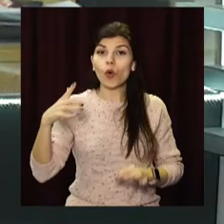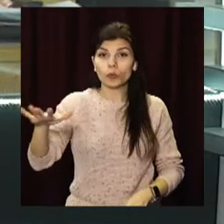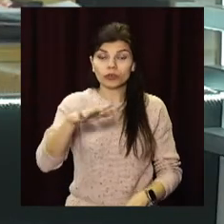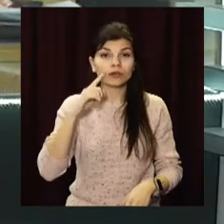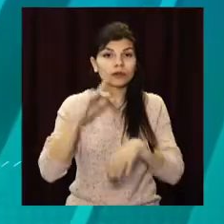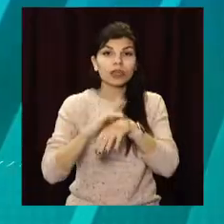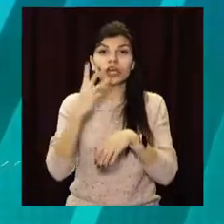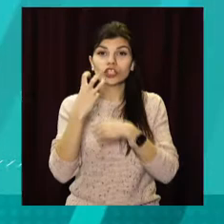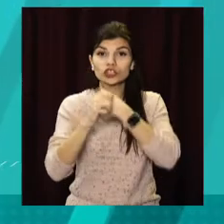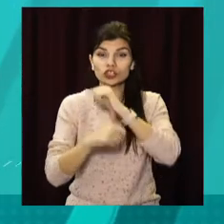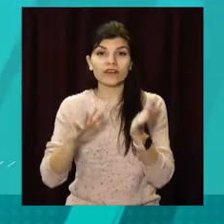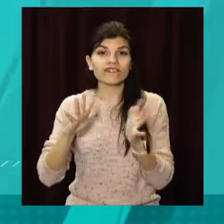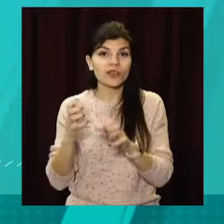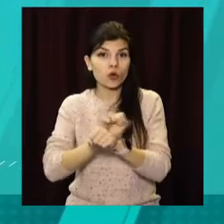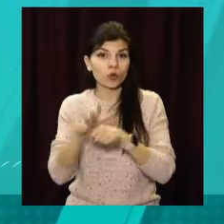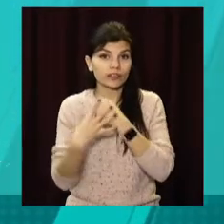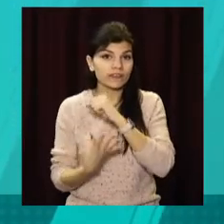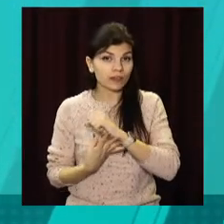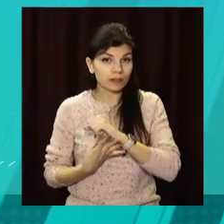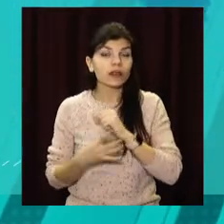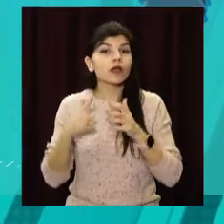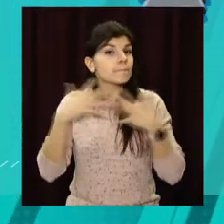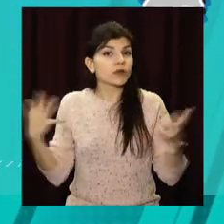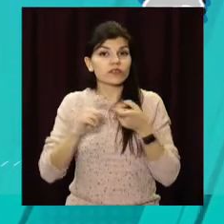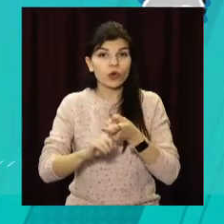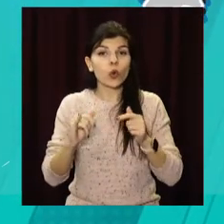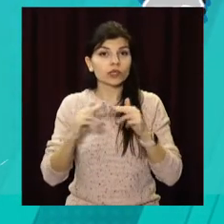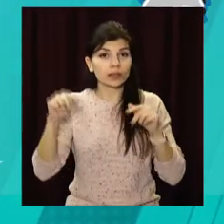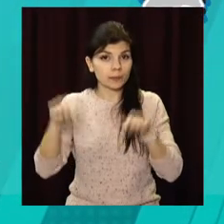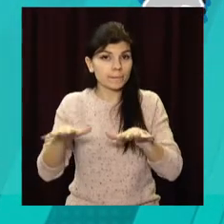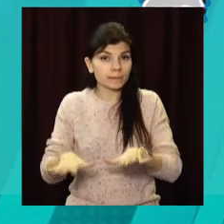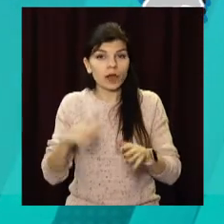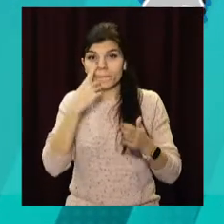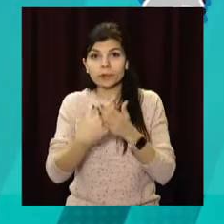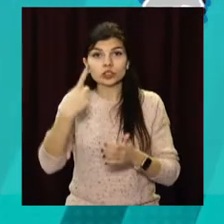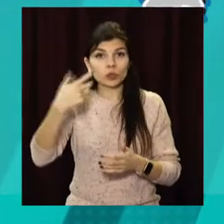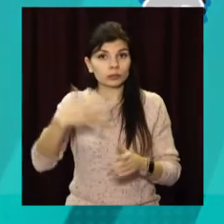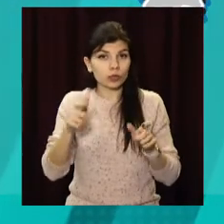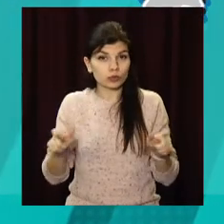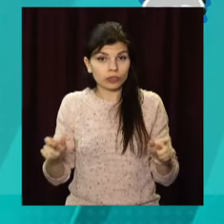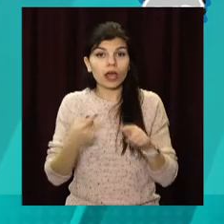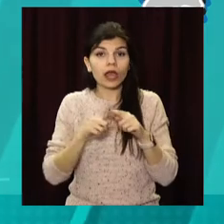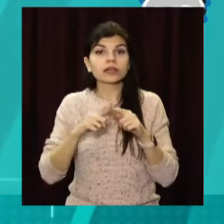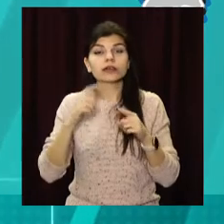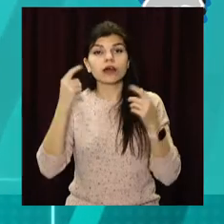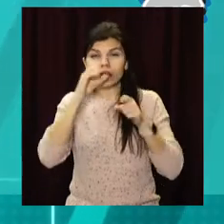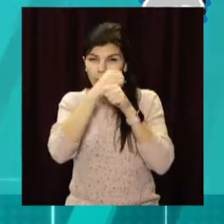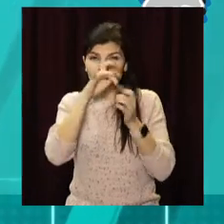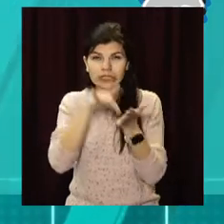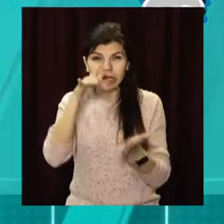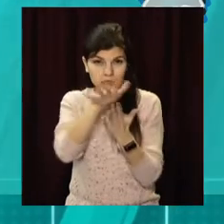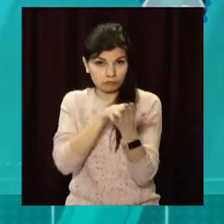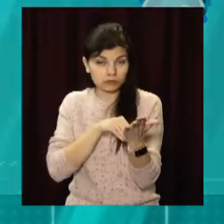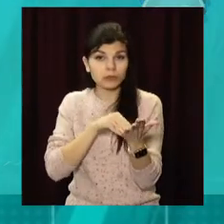виявили 316 випадків COVID-19. Найбільше інфікованих у Дніпрі – майже 150 людей. Це дані обласного лабораторного